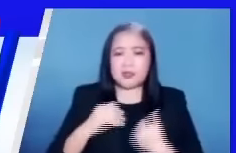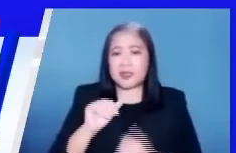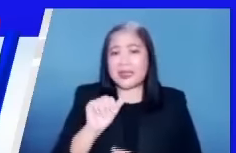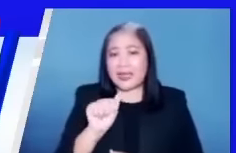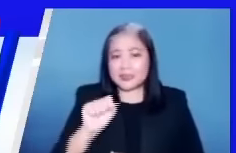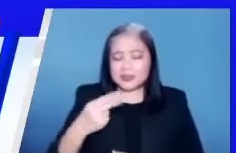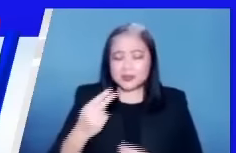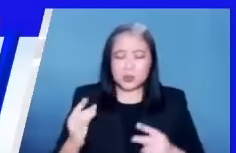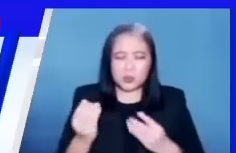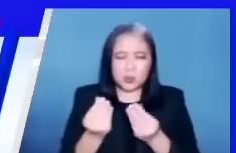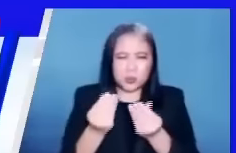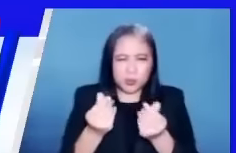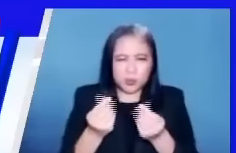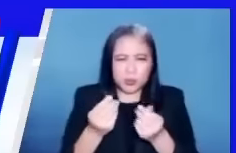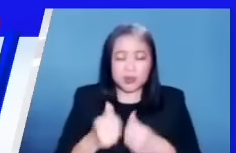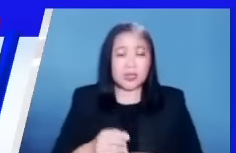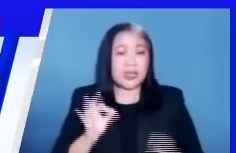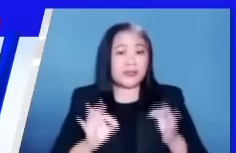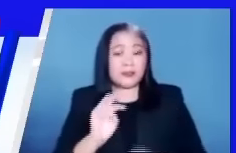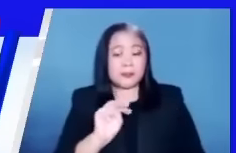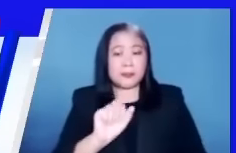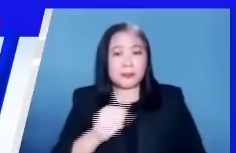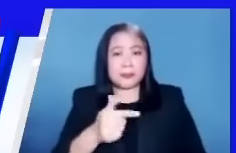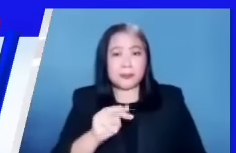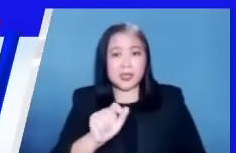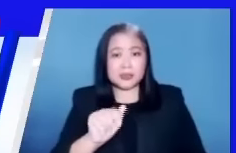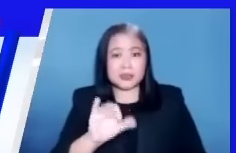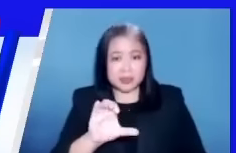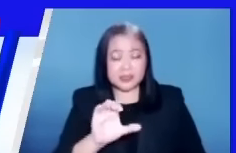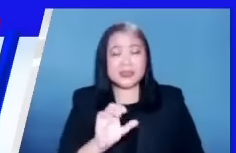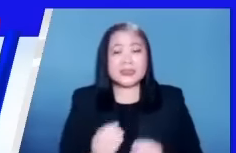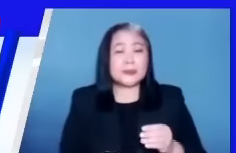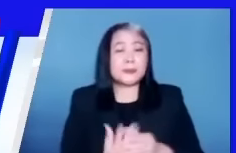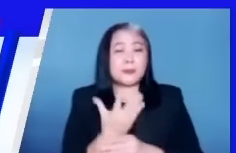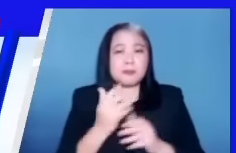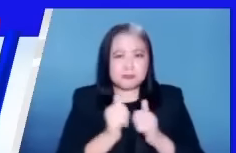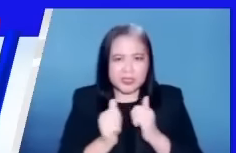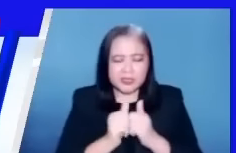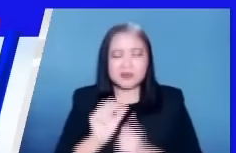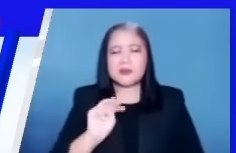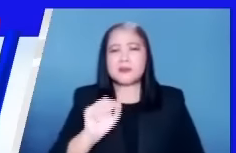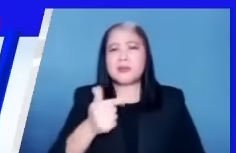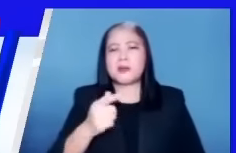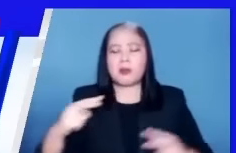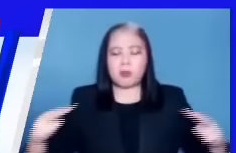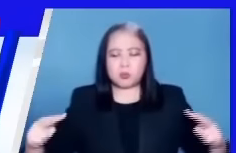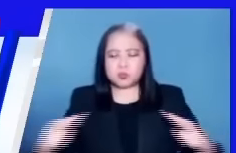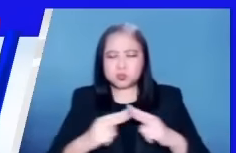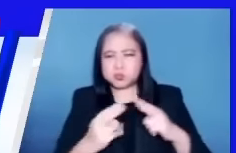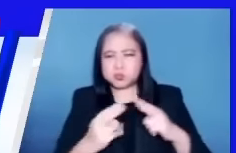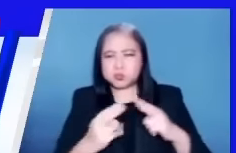about magmatic eruption This is magma na lumalabas at nagkaroon ng lava pero so far Hindi pa po natin